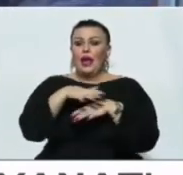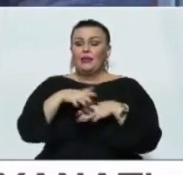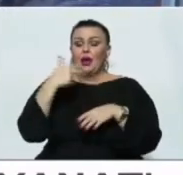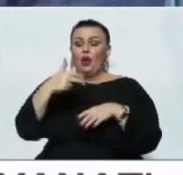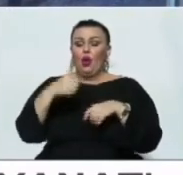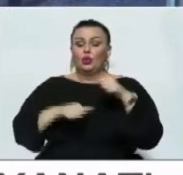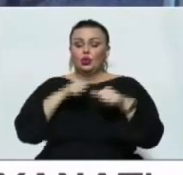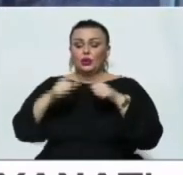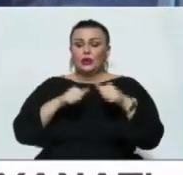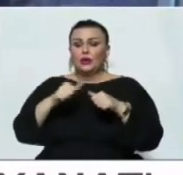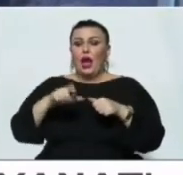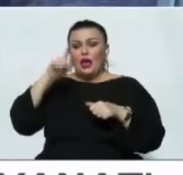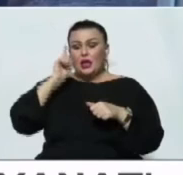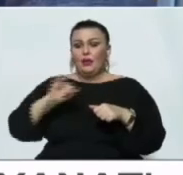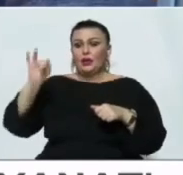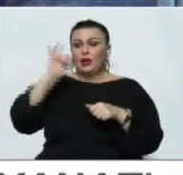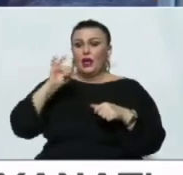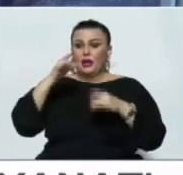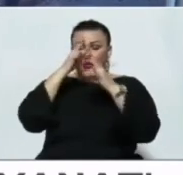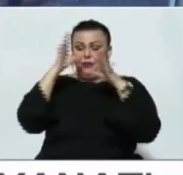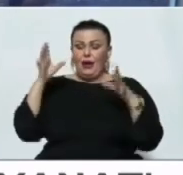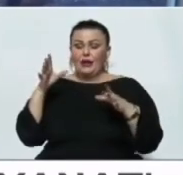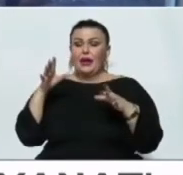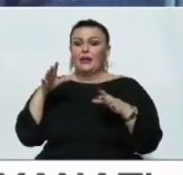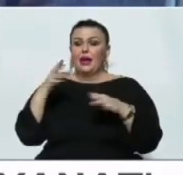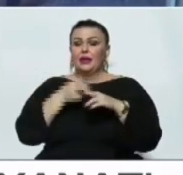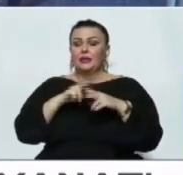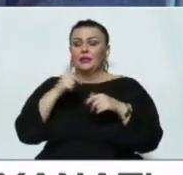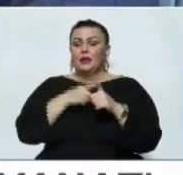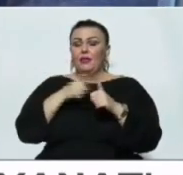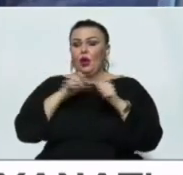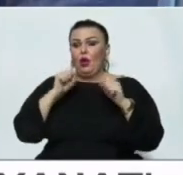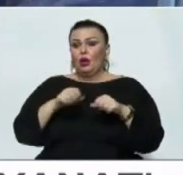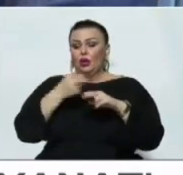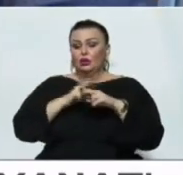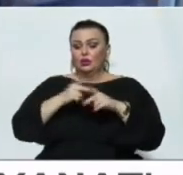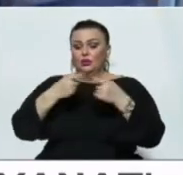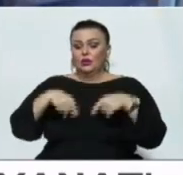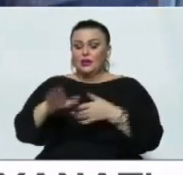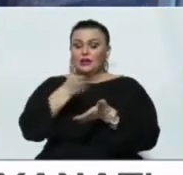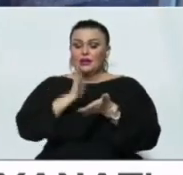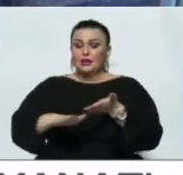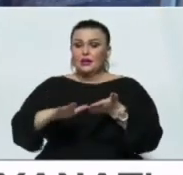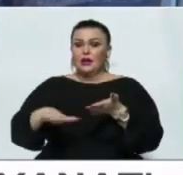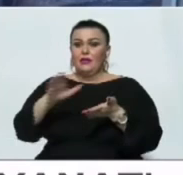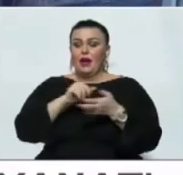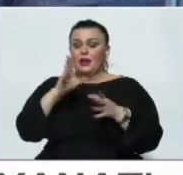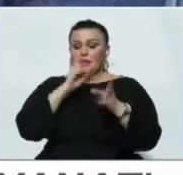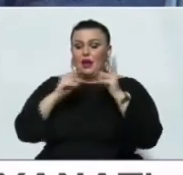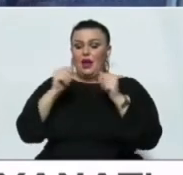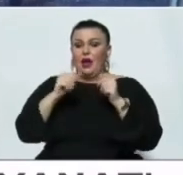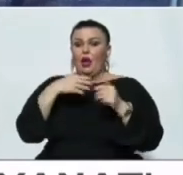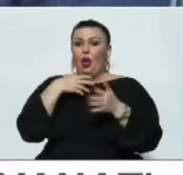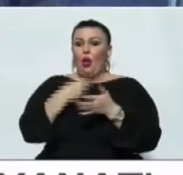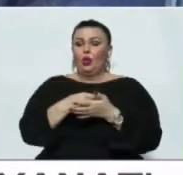il ərzində Azərbaycanın tarixini, mədəniyyətini demək olar ki, həmin o ərazilərdən silməyə və saxta